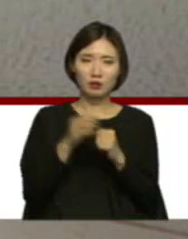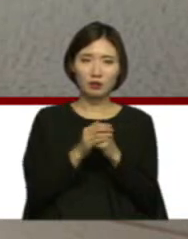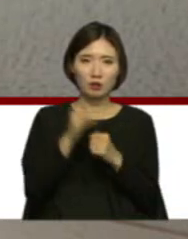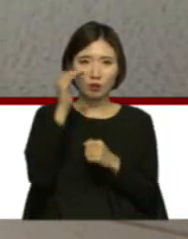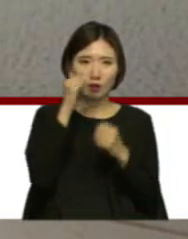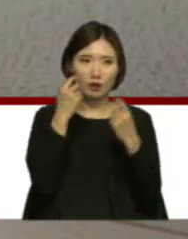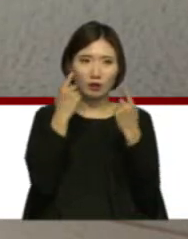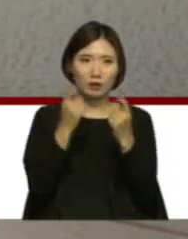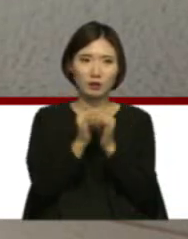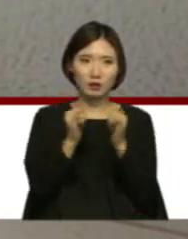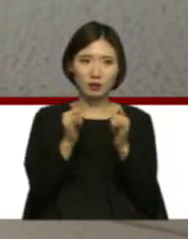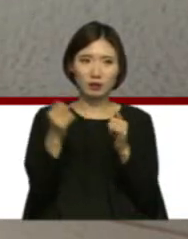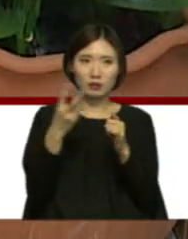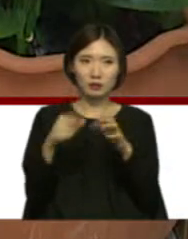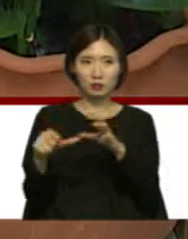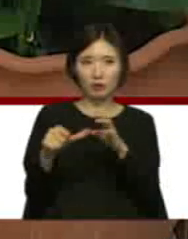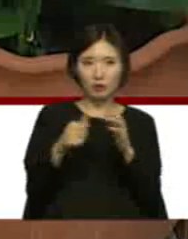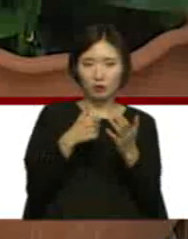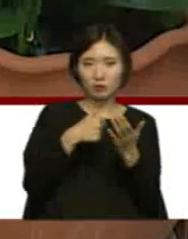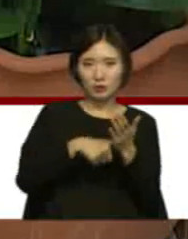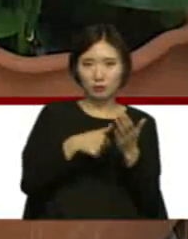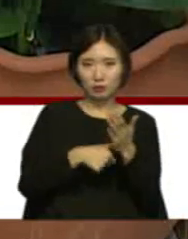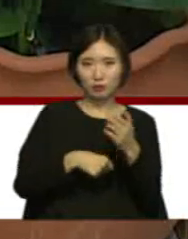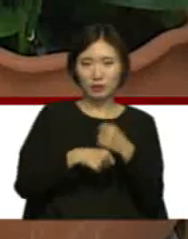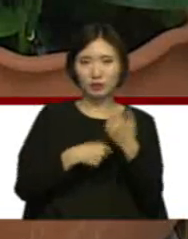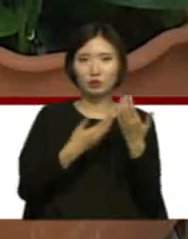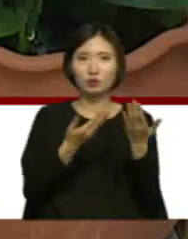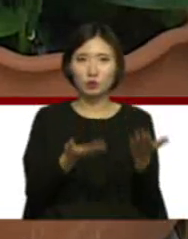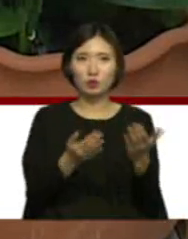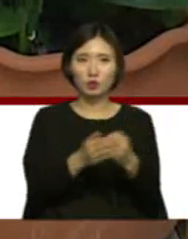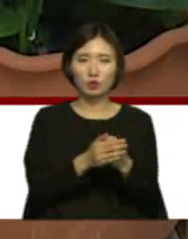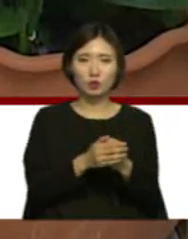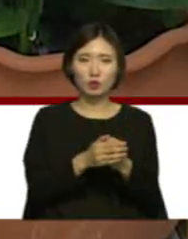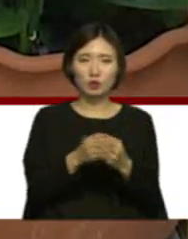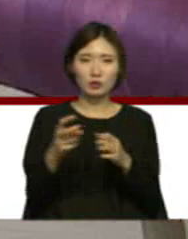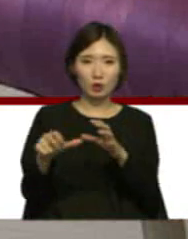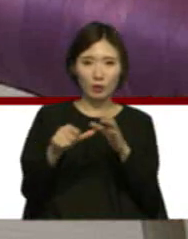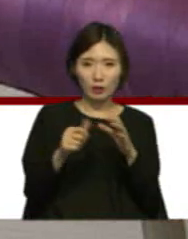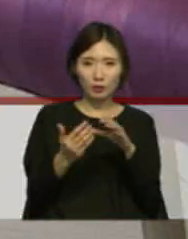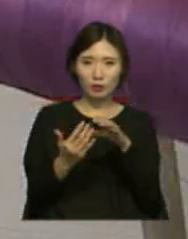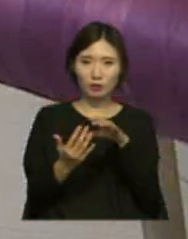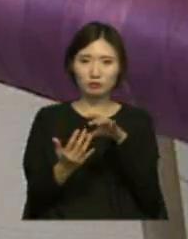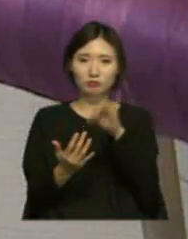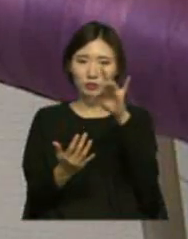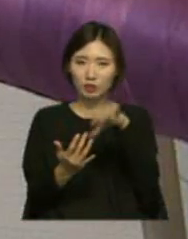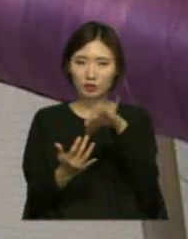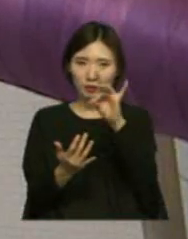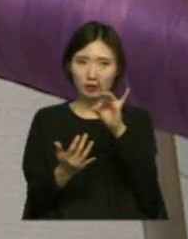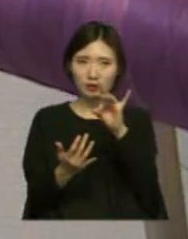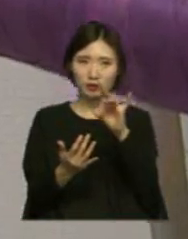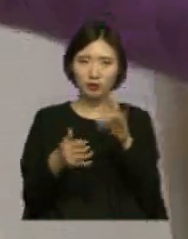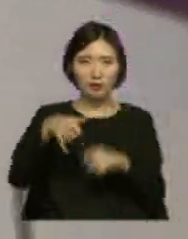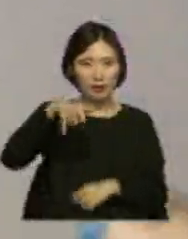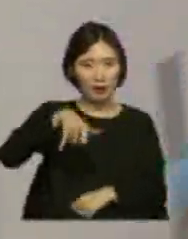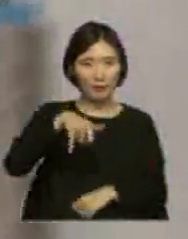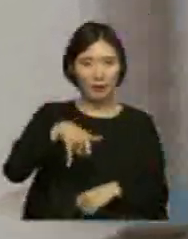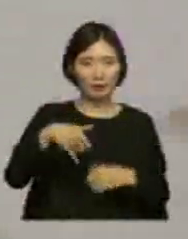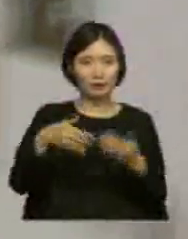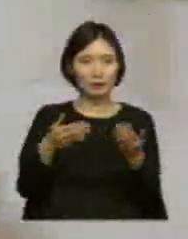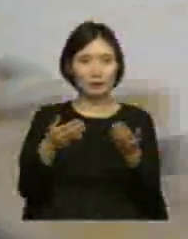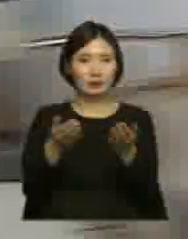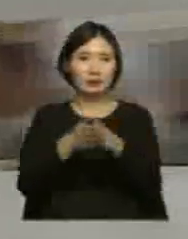만들어주고 있는 것. 관람객이 직접 전시장 한켠에 비치된 재활용 천을 골라 가방과 파우치 등 제품을